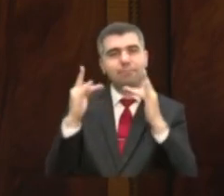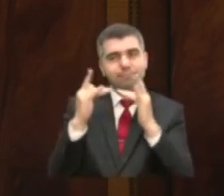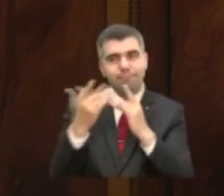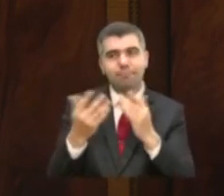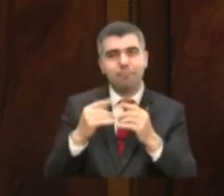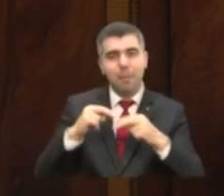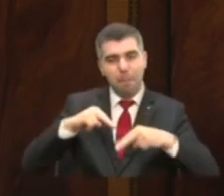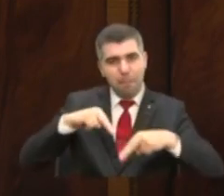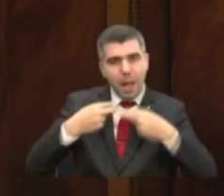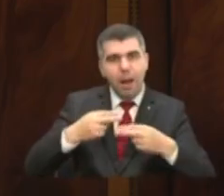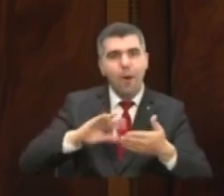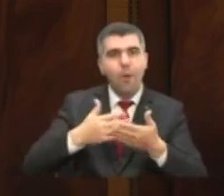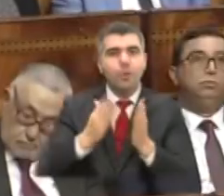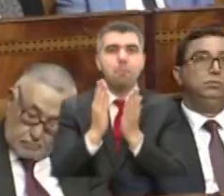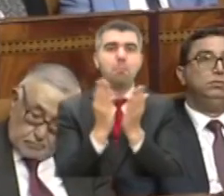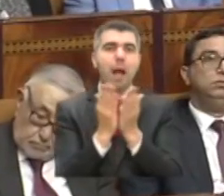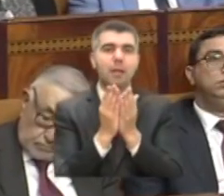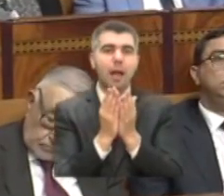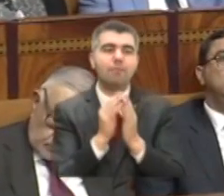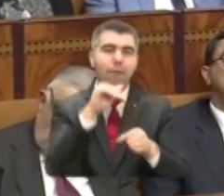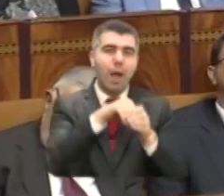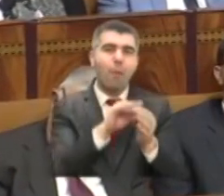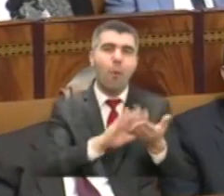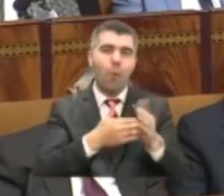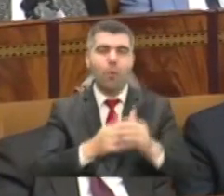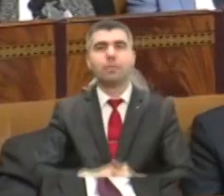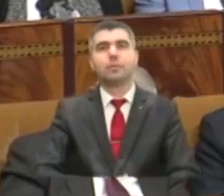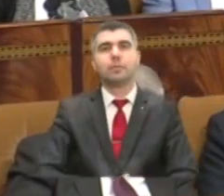المدرسية وغيرها. أيضا